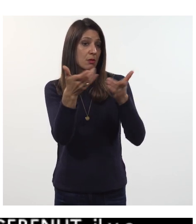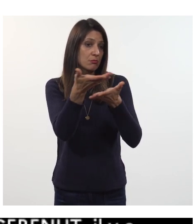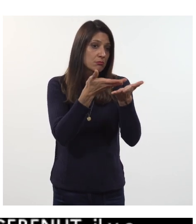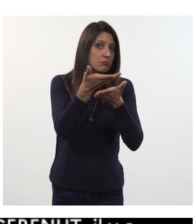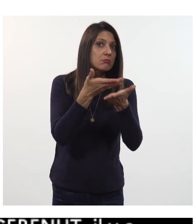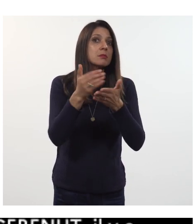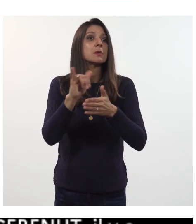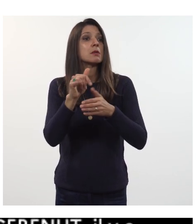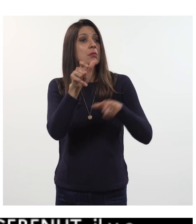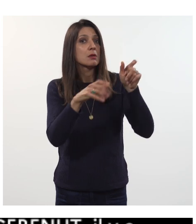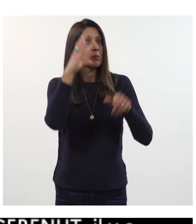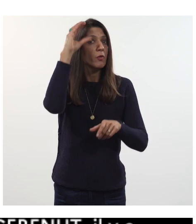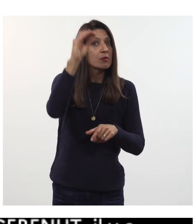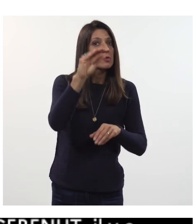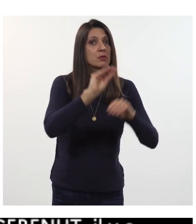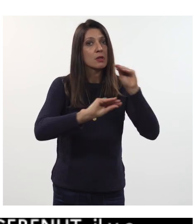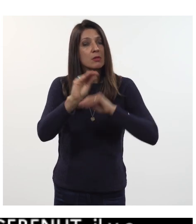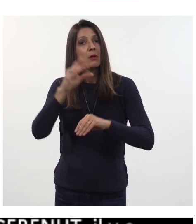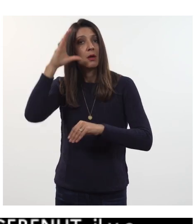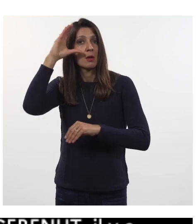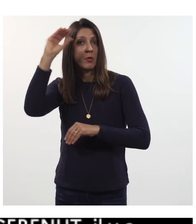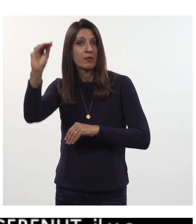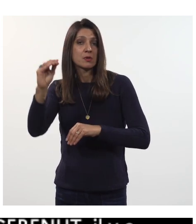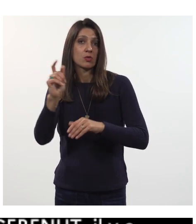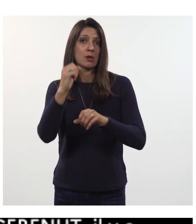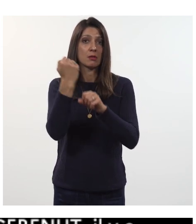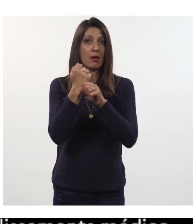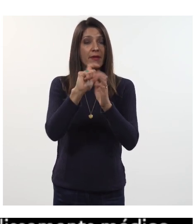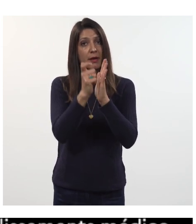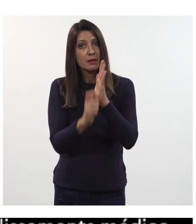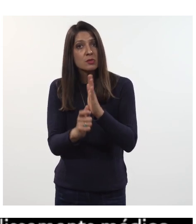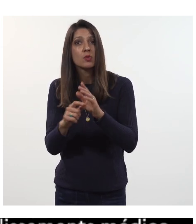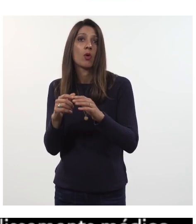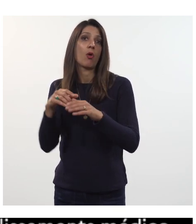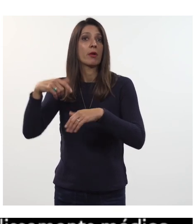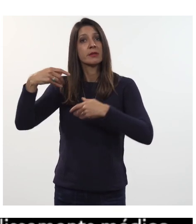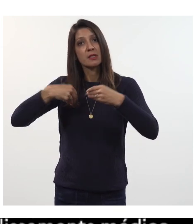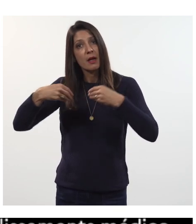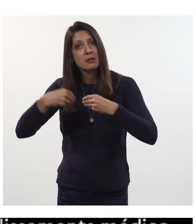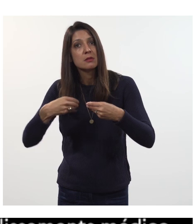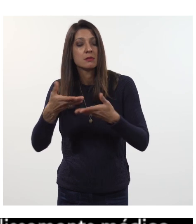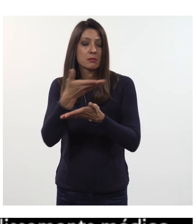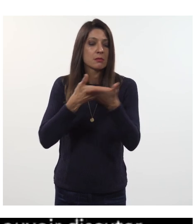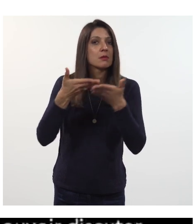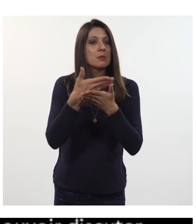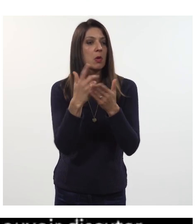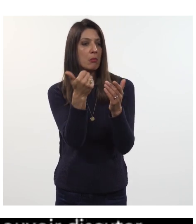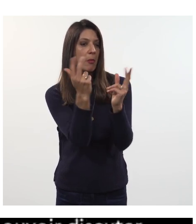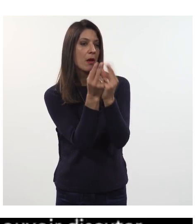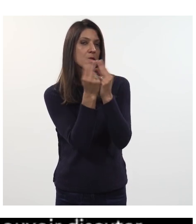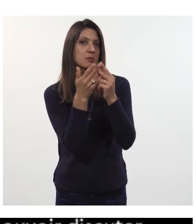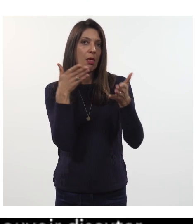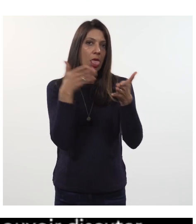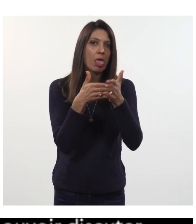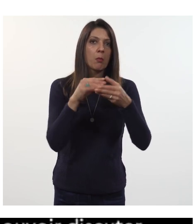les professionnels de soins, les professionnels de restauration sur les problématiques qu'ils peuvent rencontrer au niveau de la